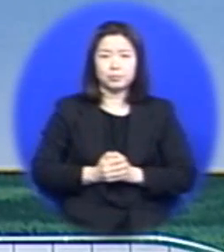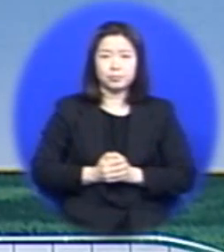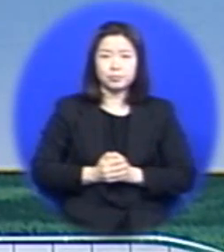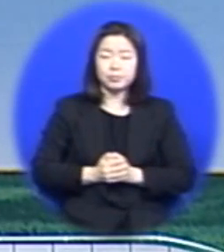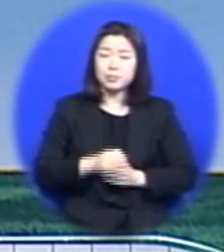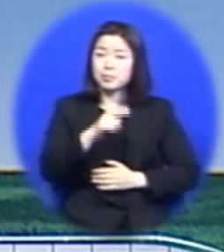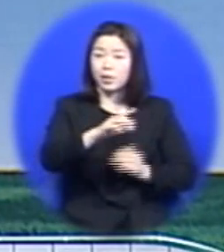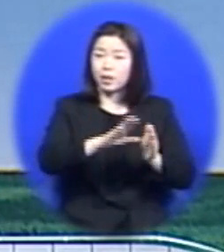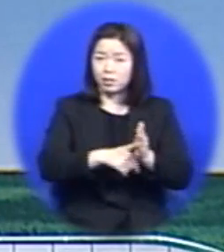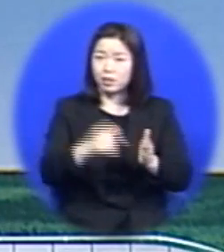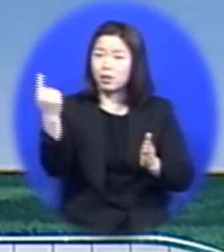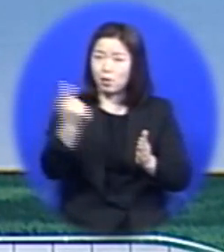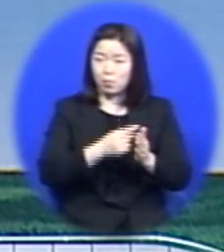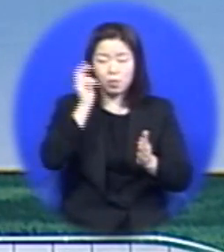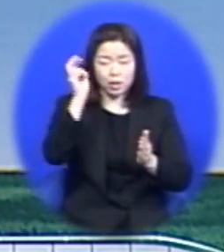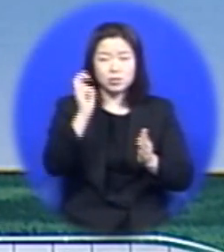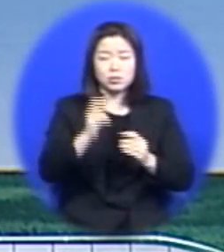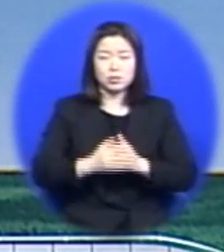그때가 오겠지요.